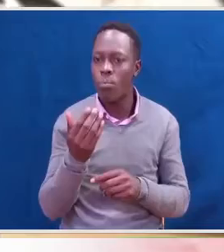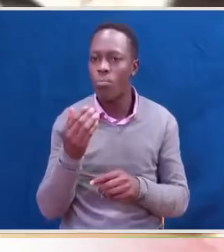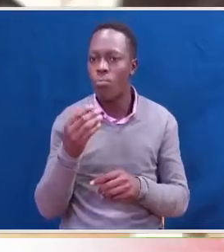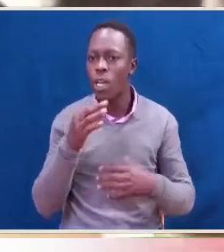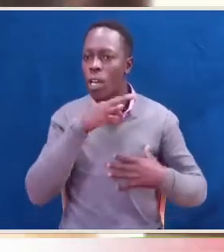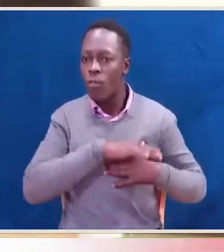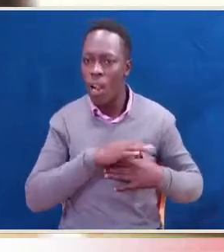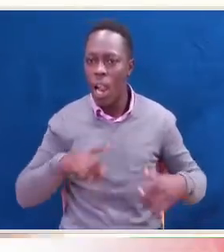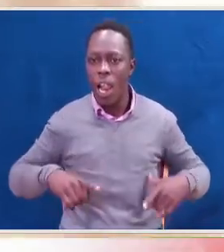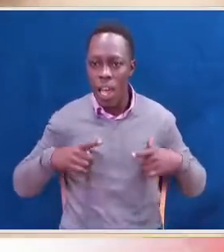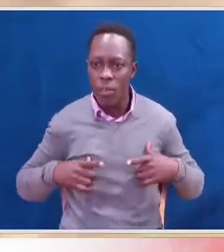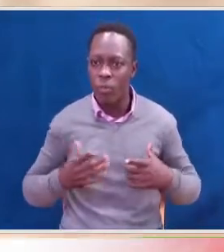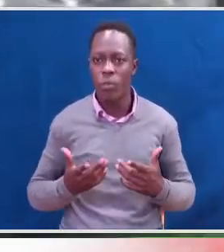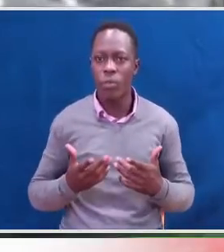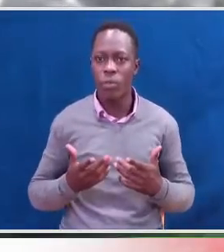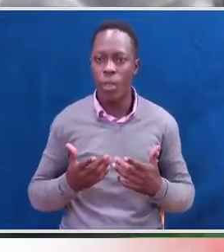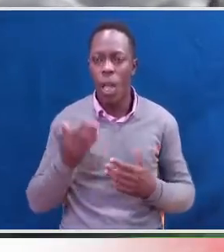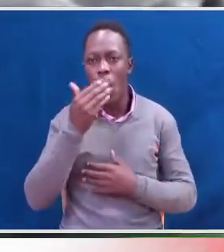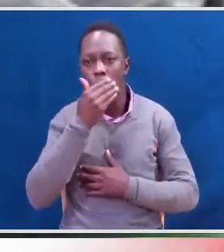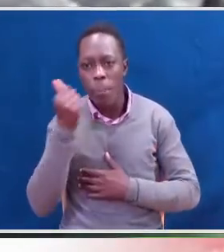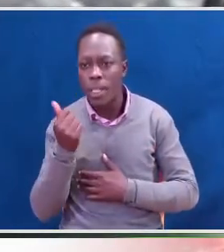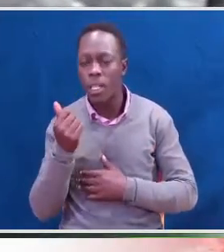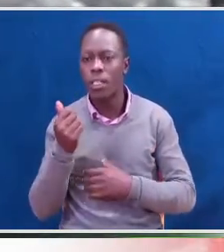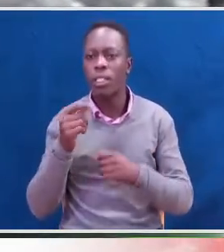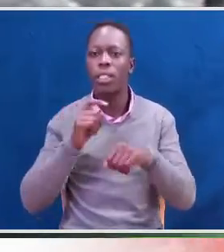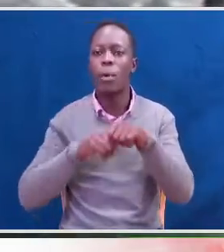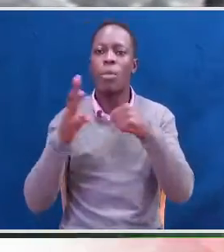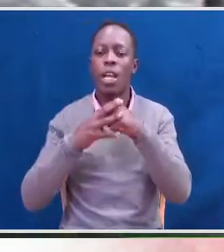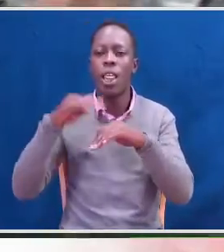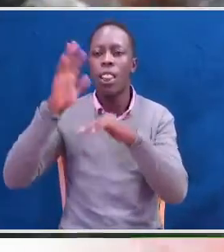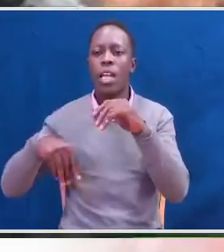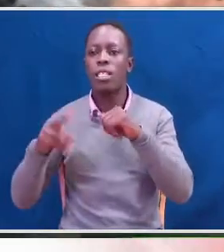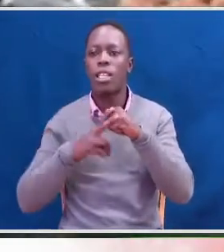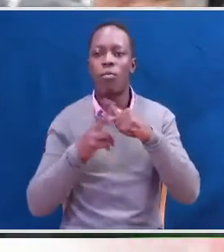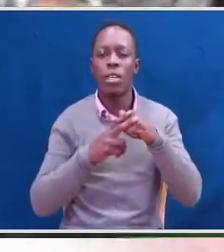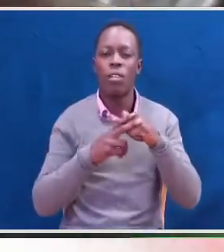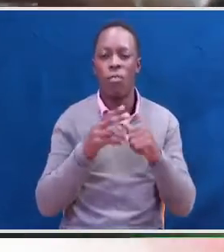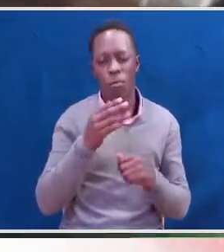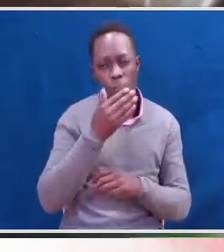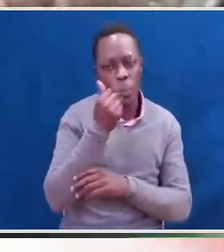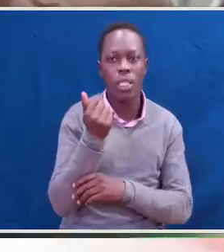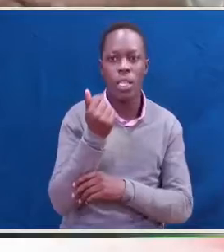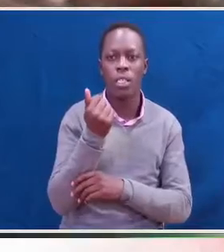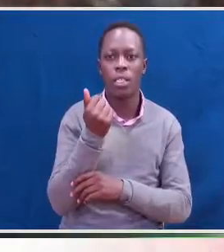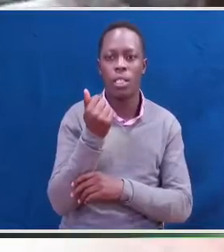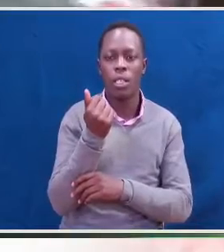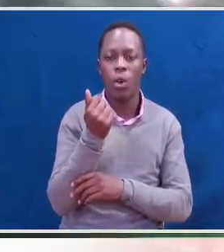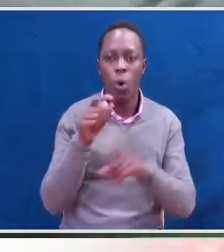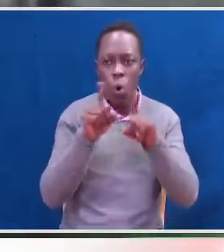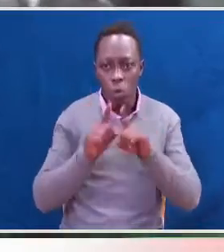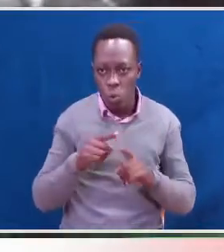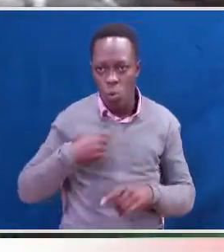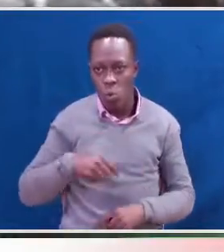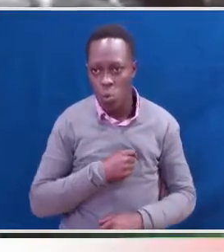ya kila siku. Wangeweka at least ikuwa hata saa 3 hivi kuliko saa 1, ingekuwa fair. Juu hata sisi